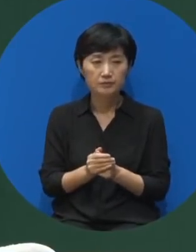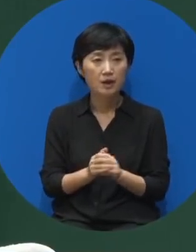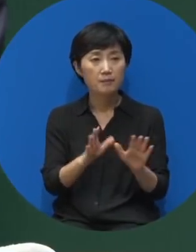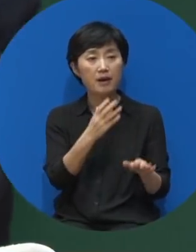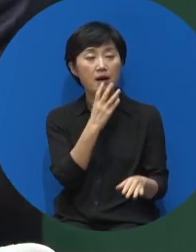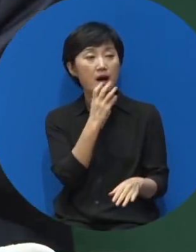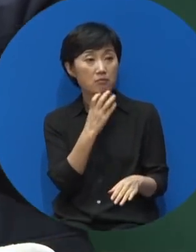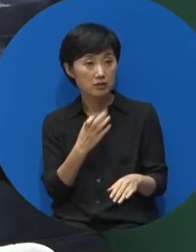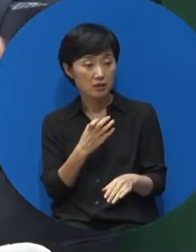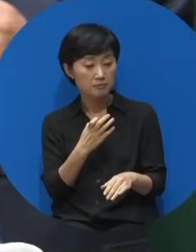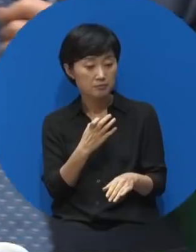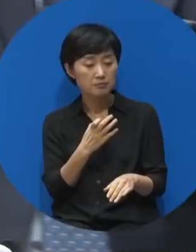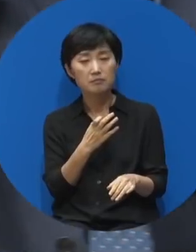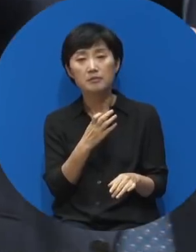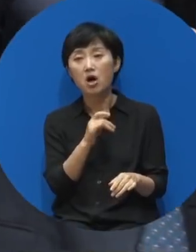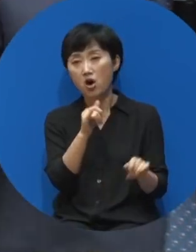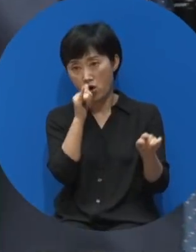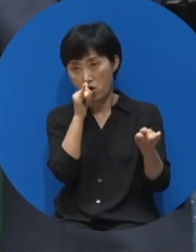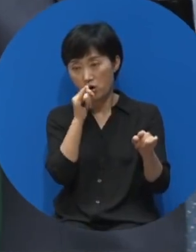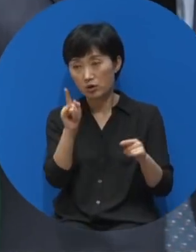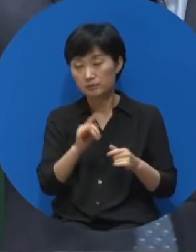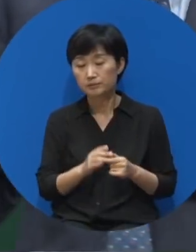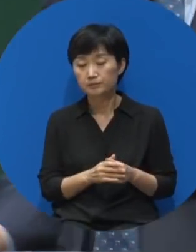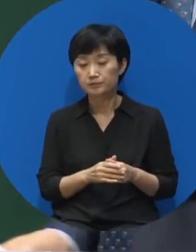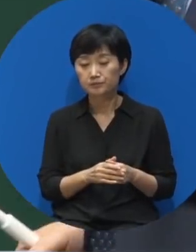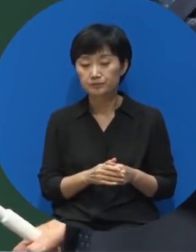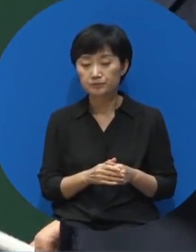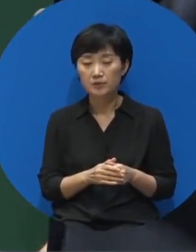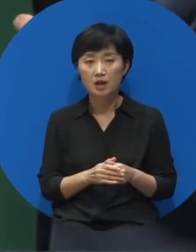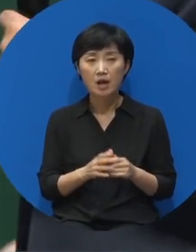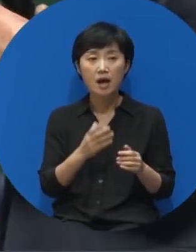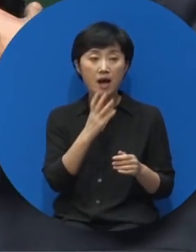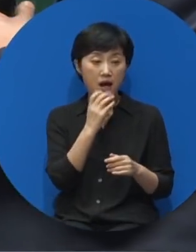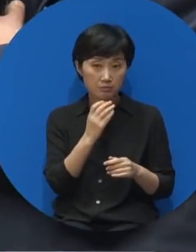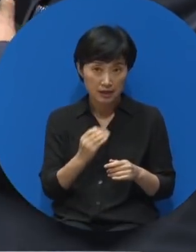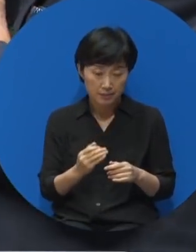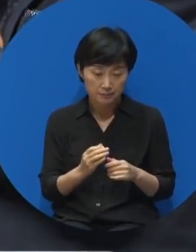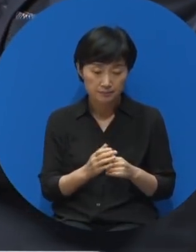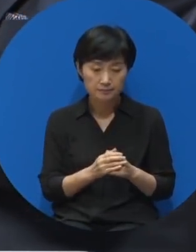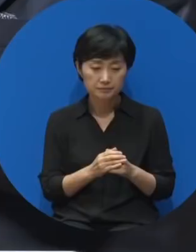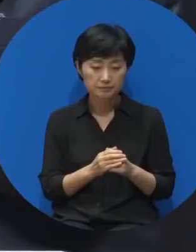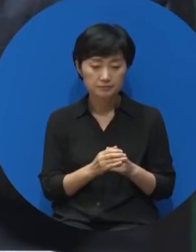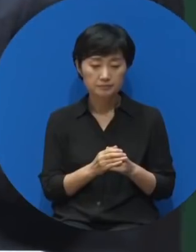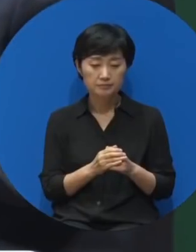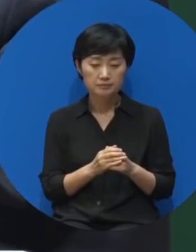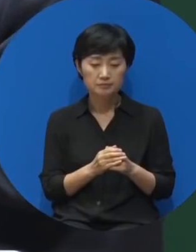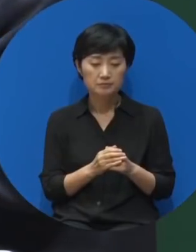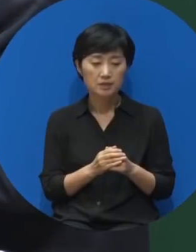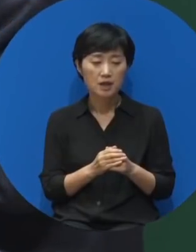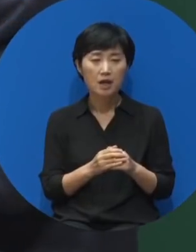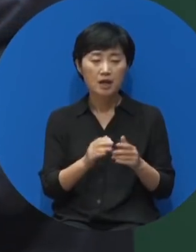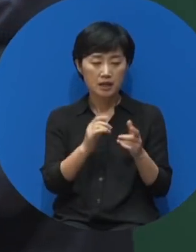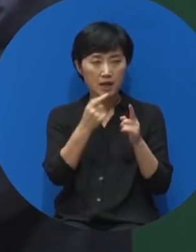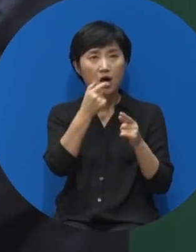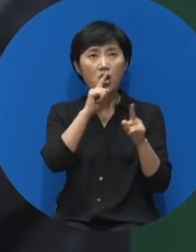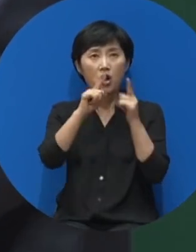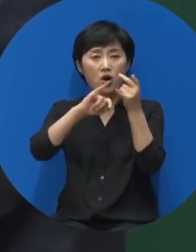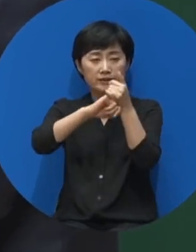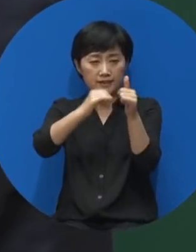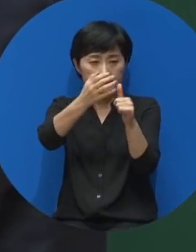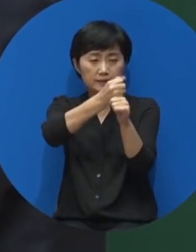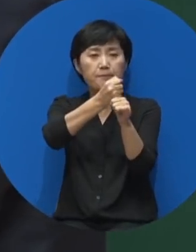아브라함이 이 안에 있는 겁니다. 亚伯拉罕也在这里面。 언약 쌓고 아브라함이 단을 쌓았다 그랬습니다.